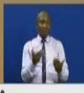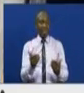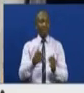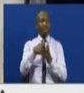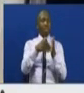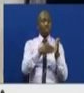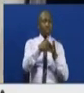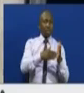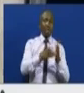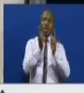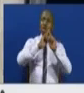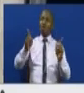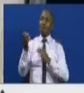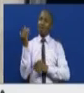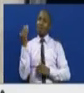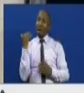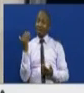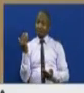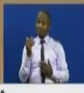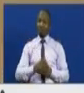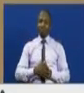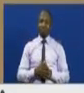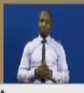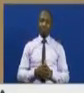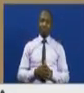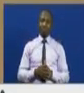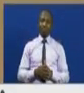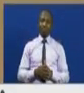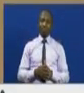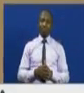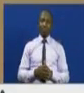hapa nchini tofauti na wao enzi wa kisukuba kandanda.